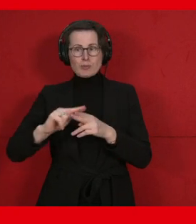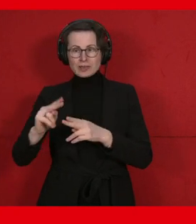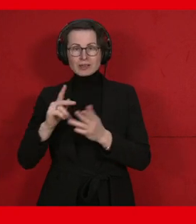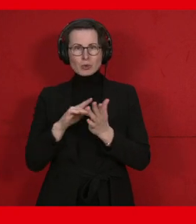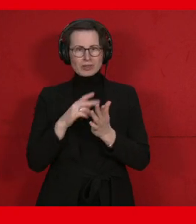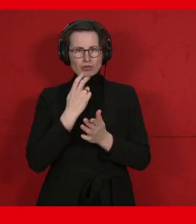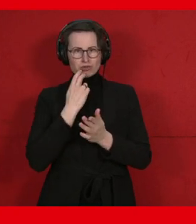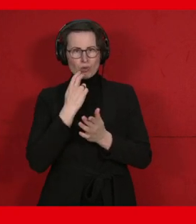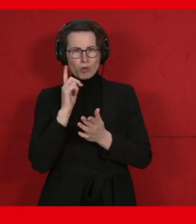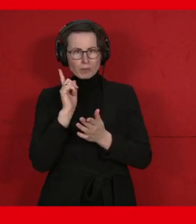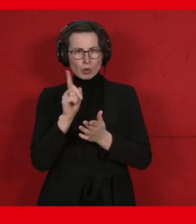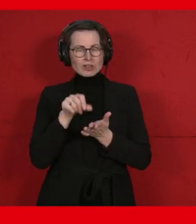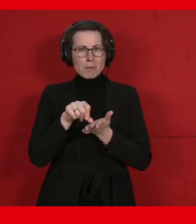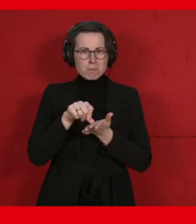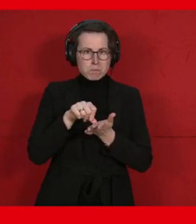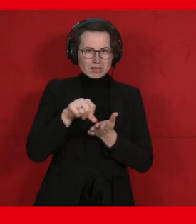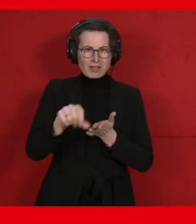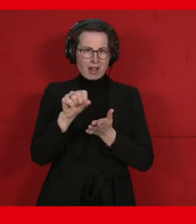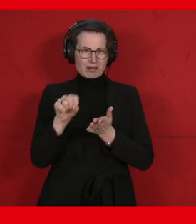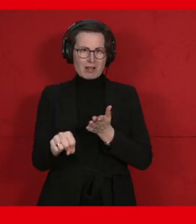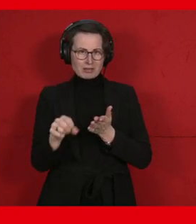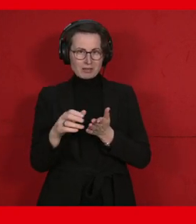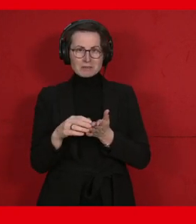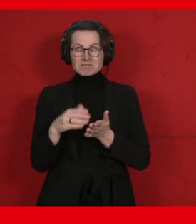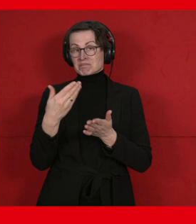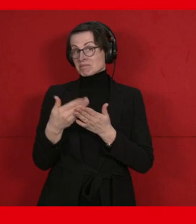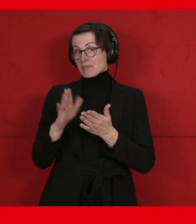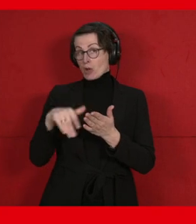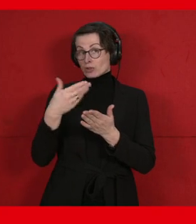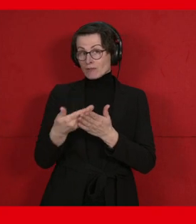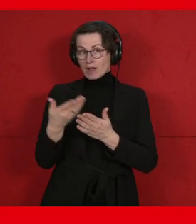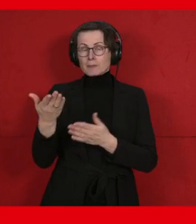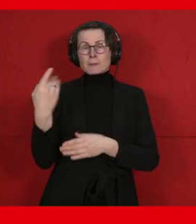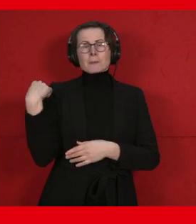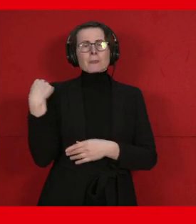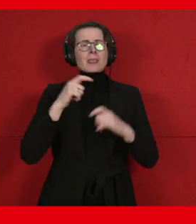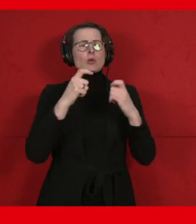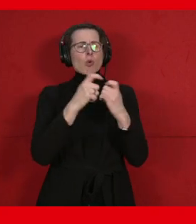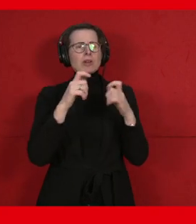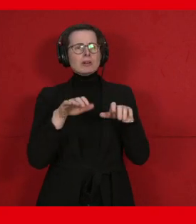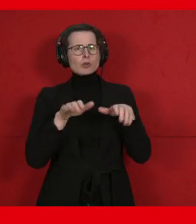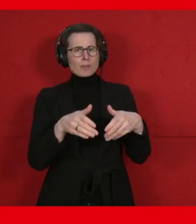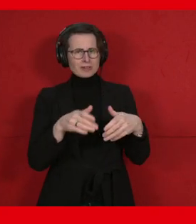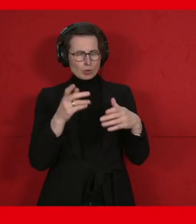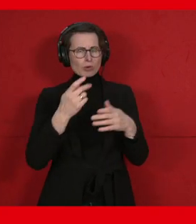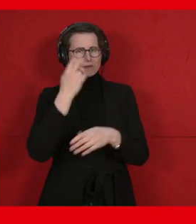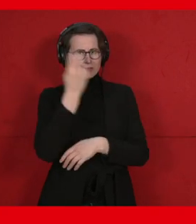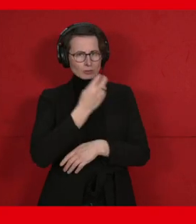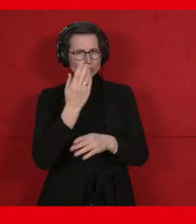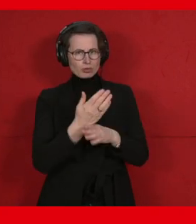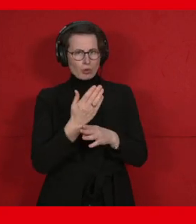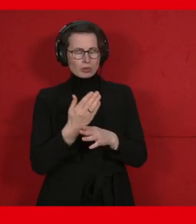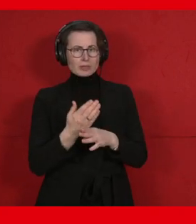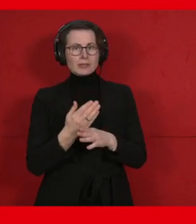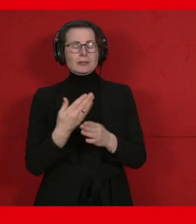Und wenn es um eine Hausaufgabe geht, ich glaube, das, was wir in der Kohlekommission versucht haben, nämlich